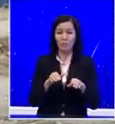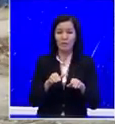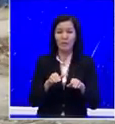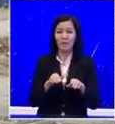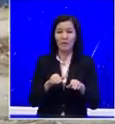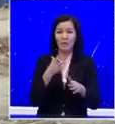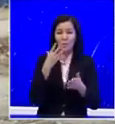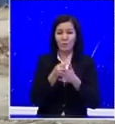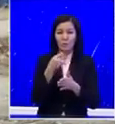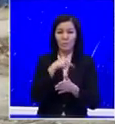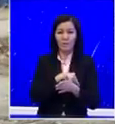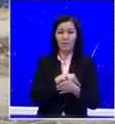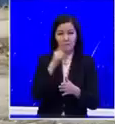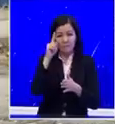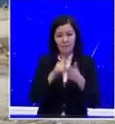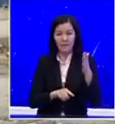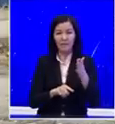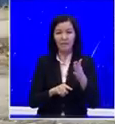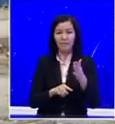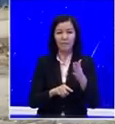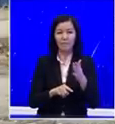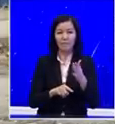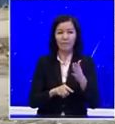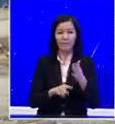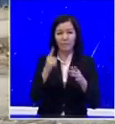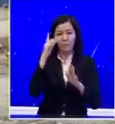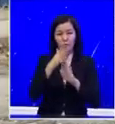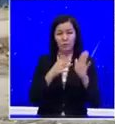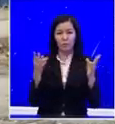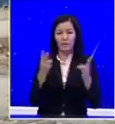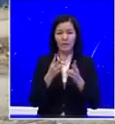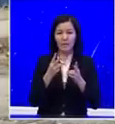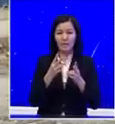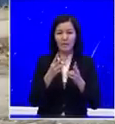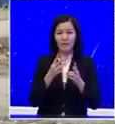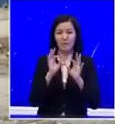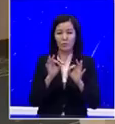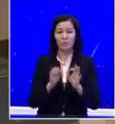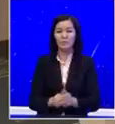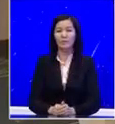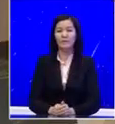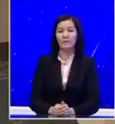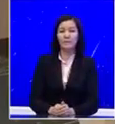өзінің ғибадатымен, иманымен сеніп түсінсе, сол жөн болады дейді.